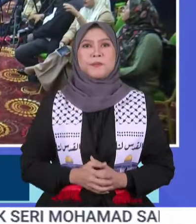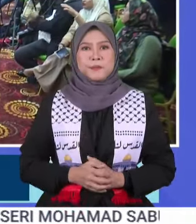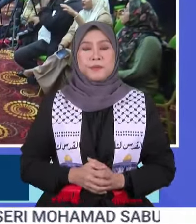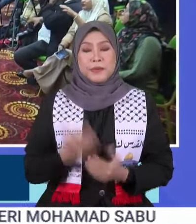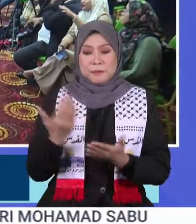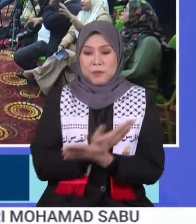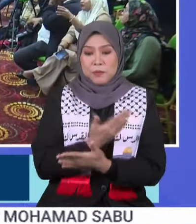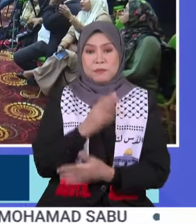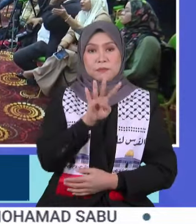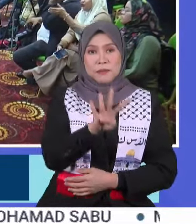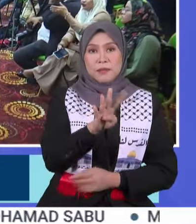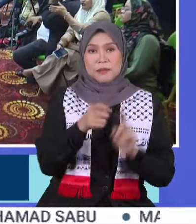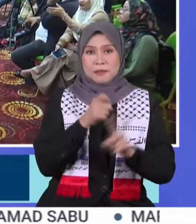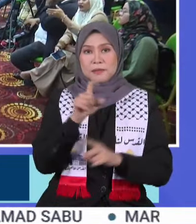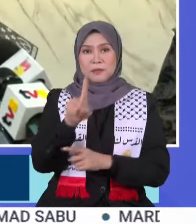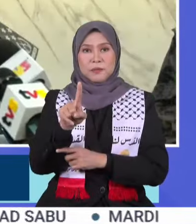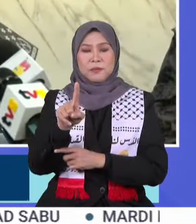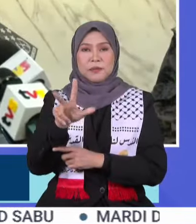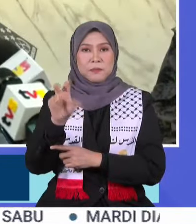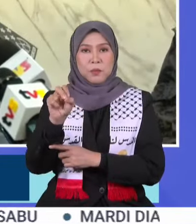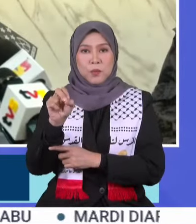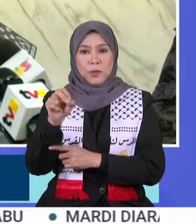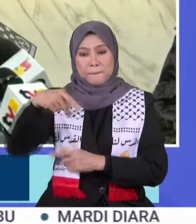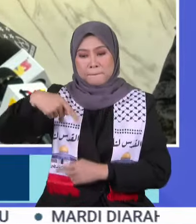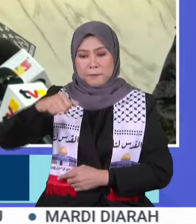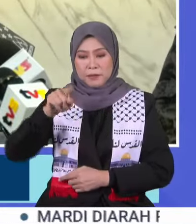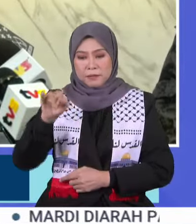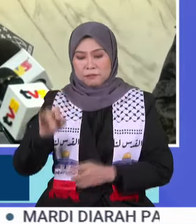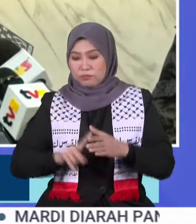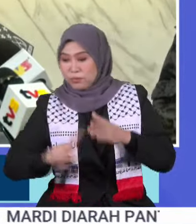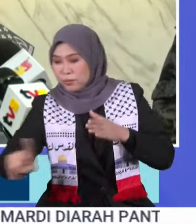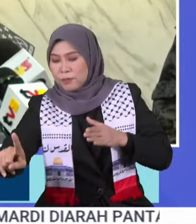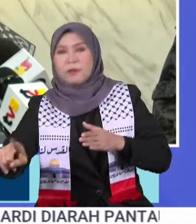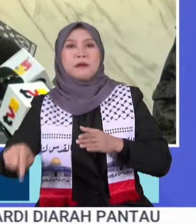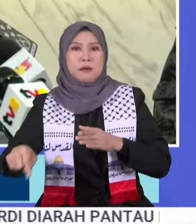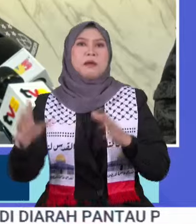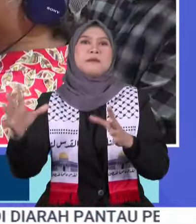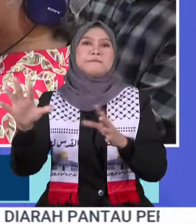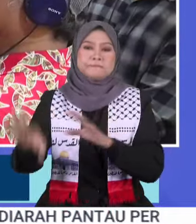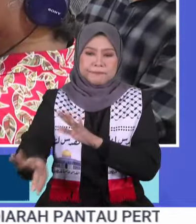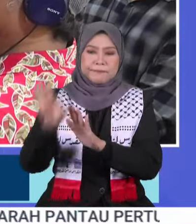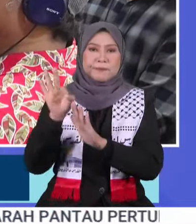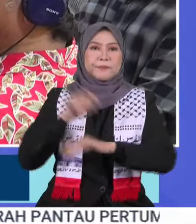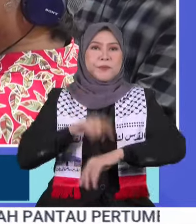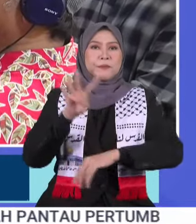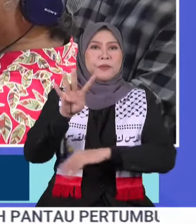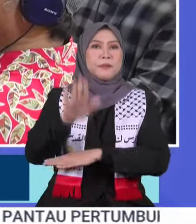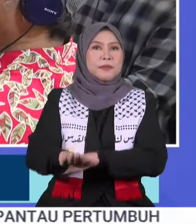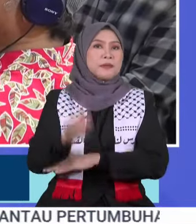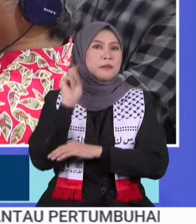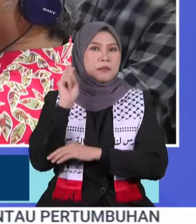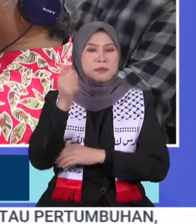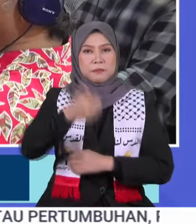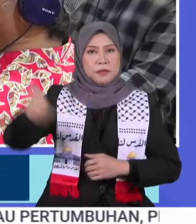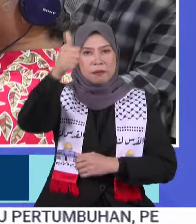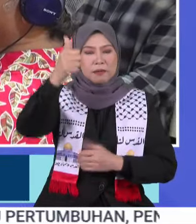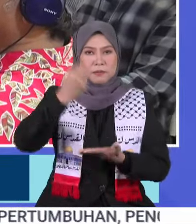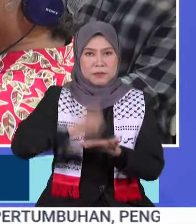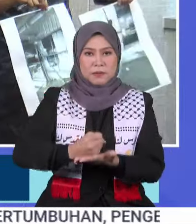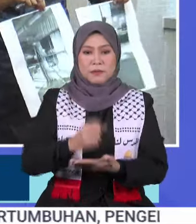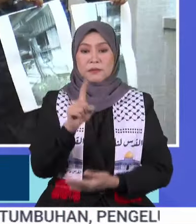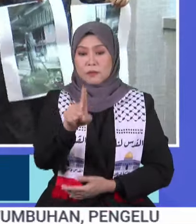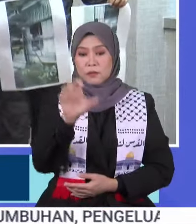Terbaru, 4 daripada 130 parti yang melarikan diri telah dijumpai setakat 4 petang tadi. Ketua Pengarah Immigration berkata seramai